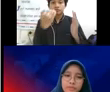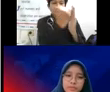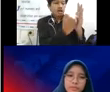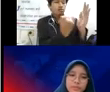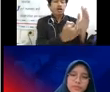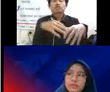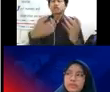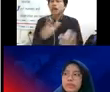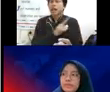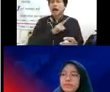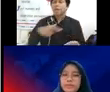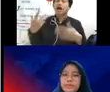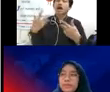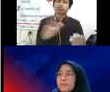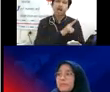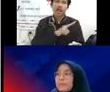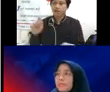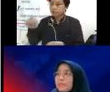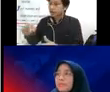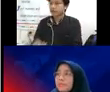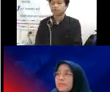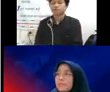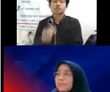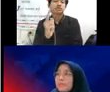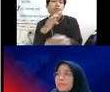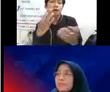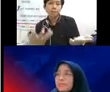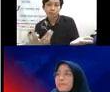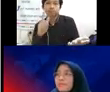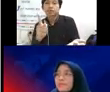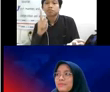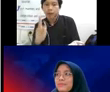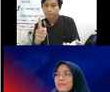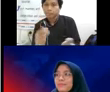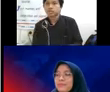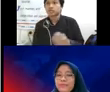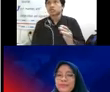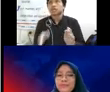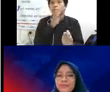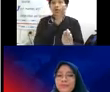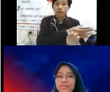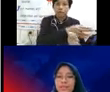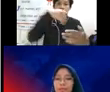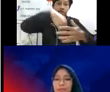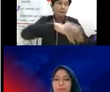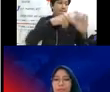dari mendeley nya sendiri ya karena memang kalau tanah